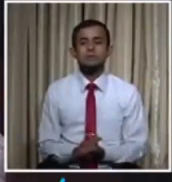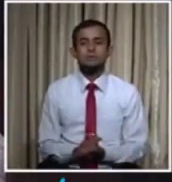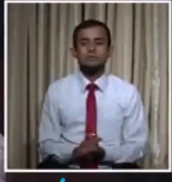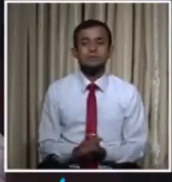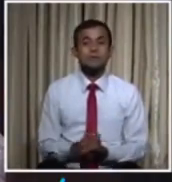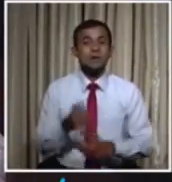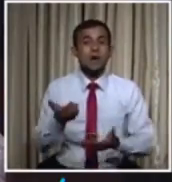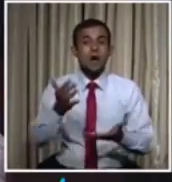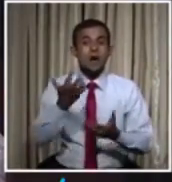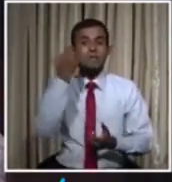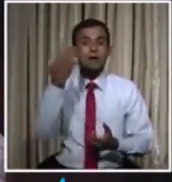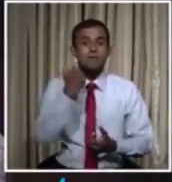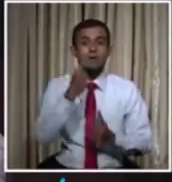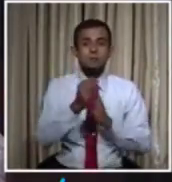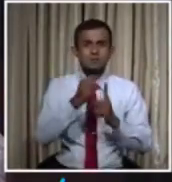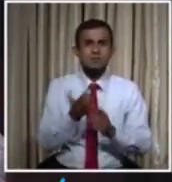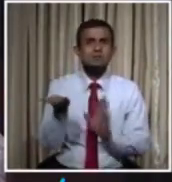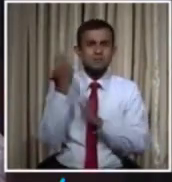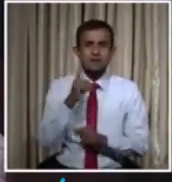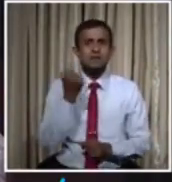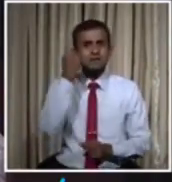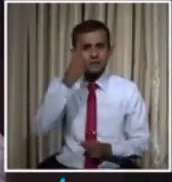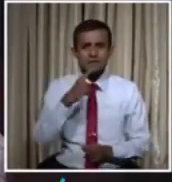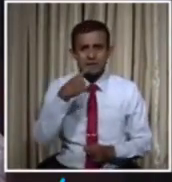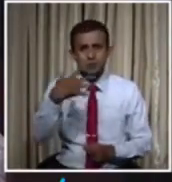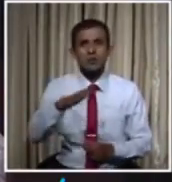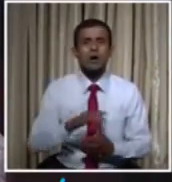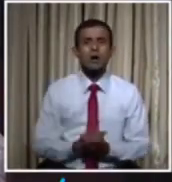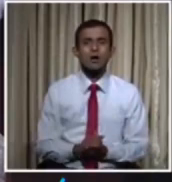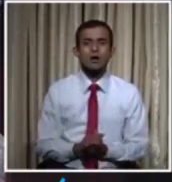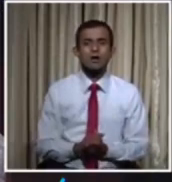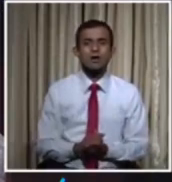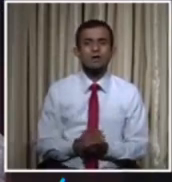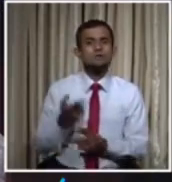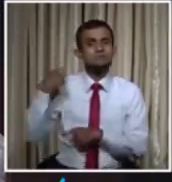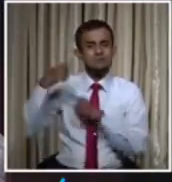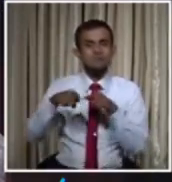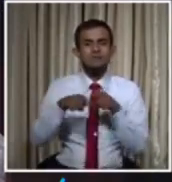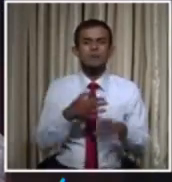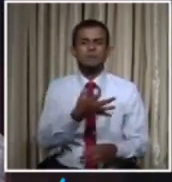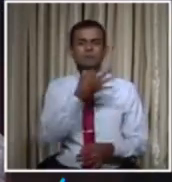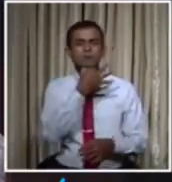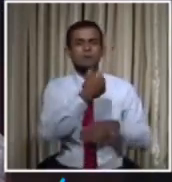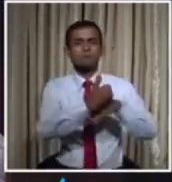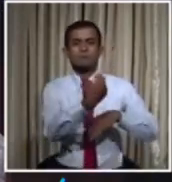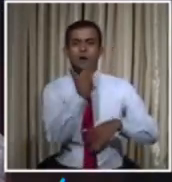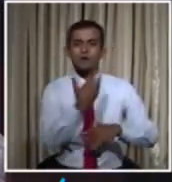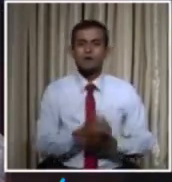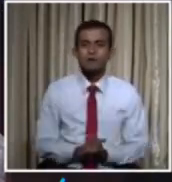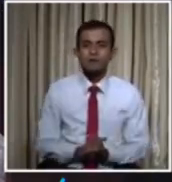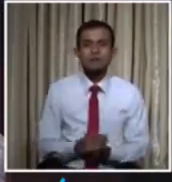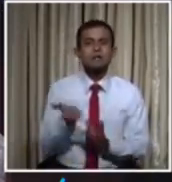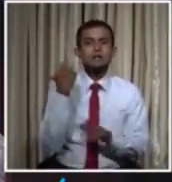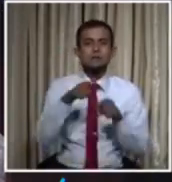අවස්ථා ගණනාවකදී මේ පාර්ලිමේන්තුවේ මම මේ යෝජනාව ඉදිරිපත් කරා සුපුරුදු ආකාරයට විහිළු කරා